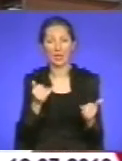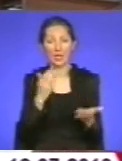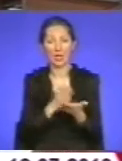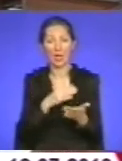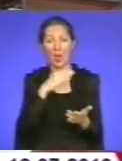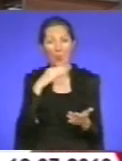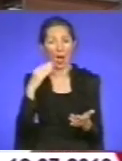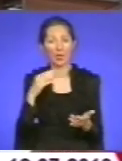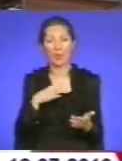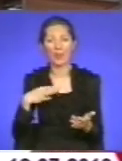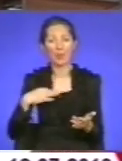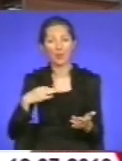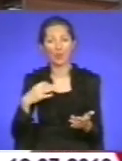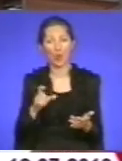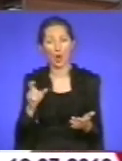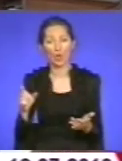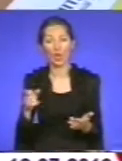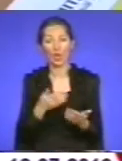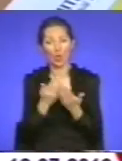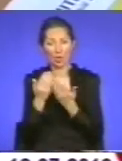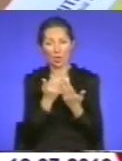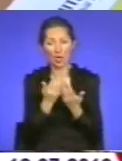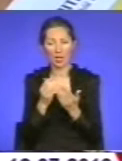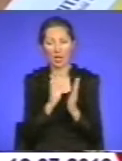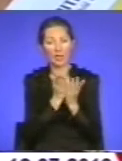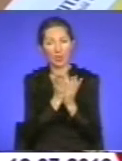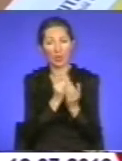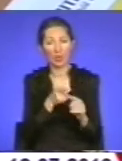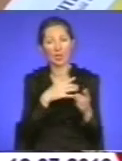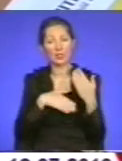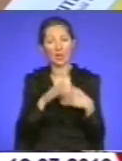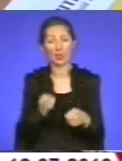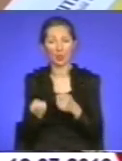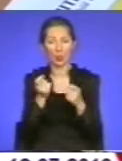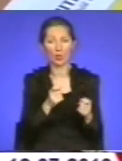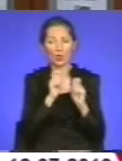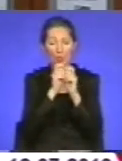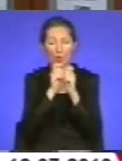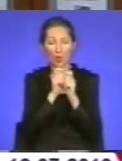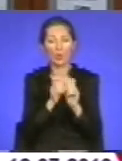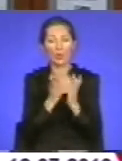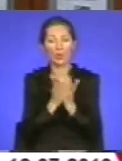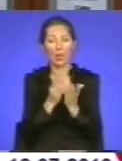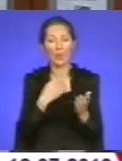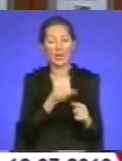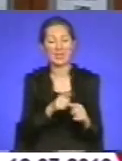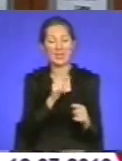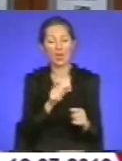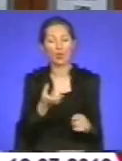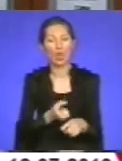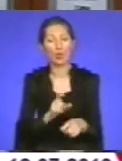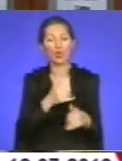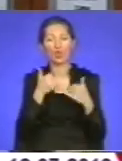чимало небайдужих до читання і книжок людей, які з радістю приносять у подарунок видання. Ми цих людей дуже шануємо